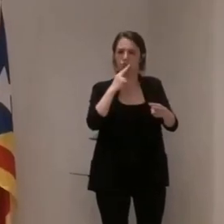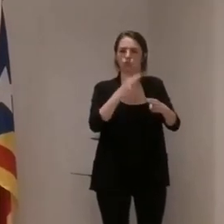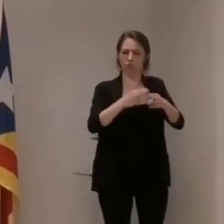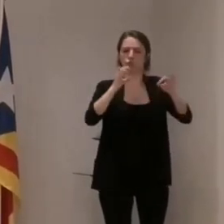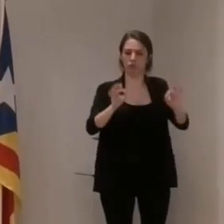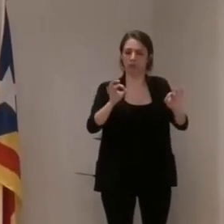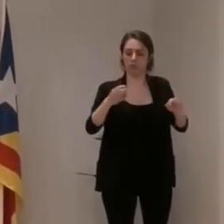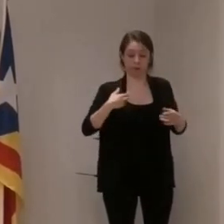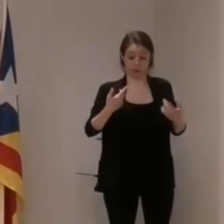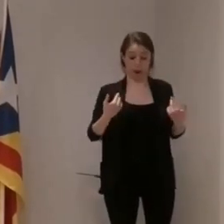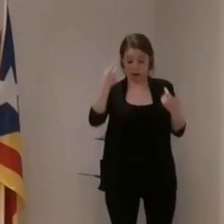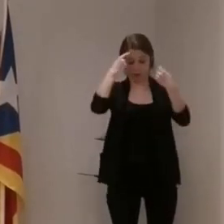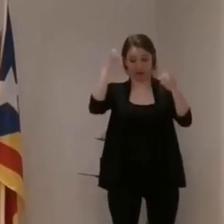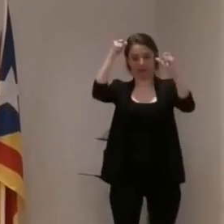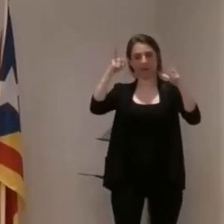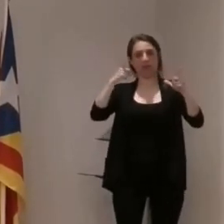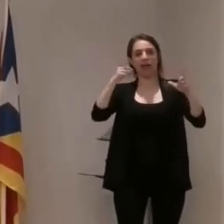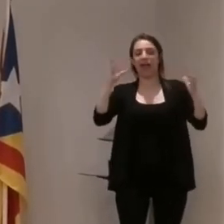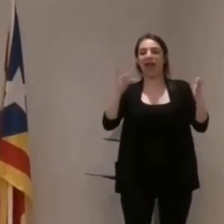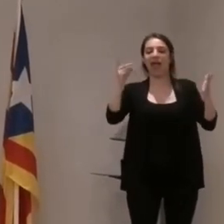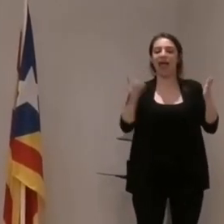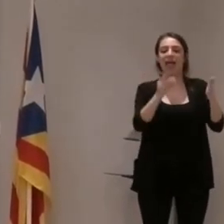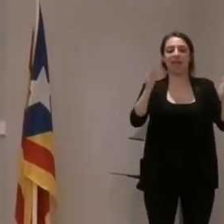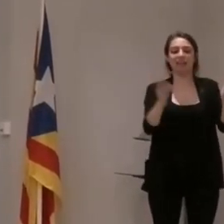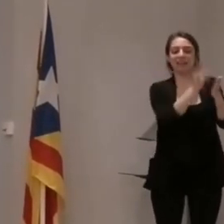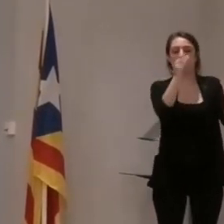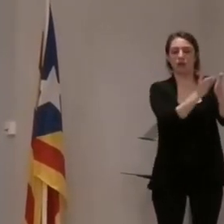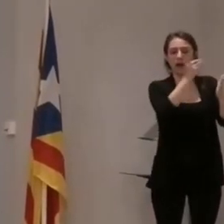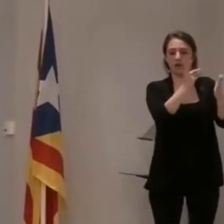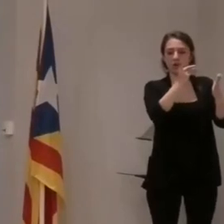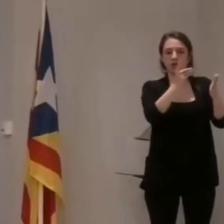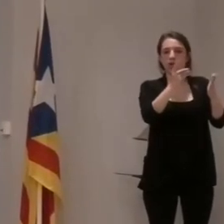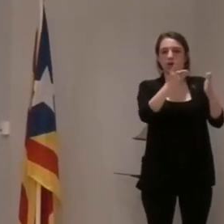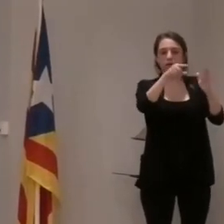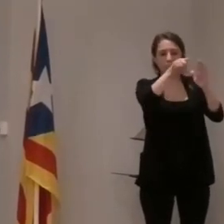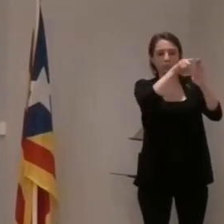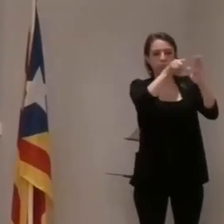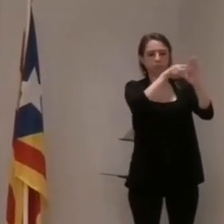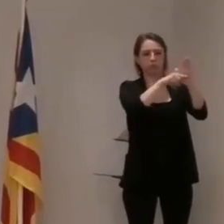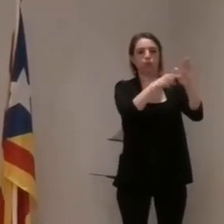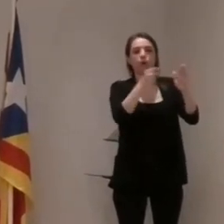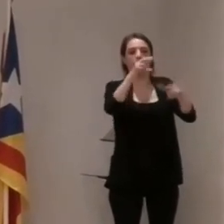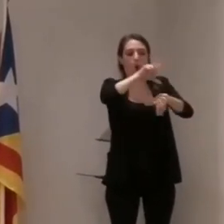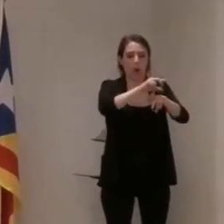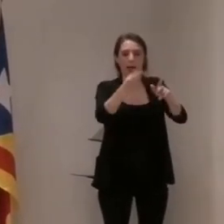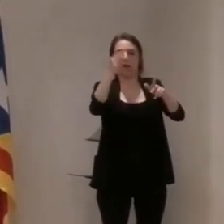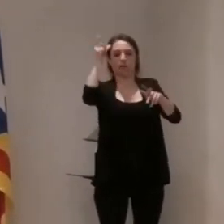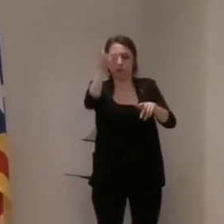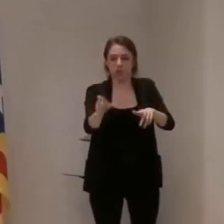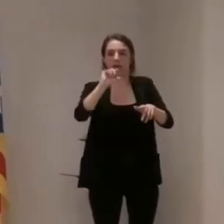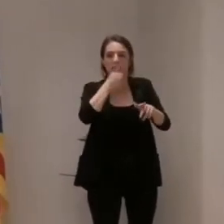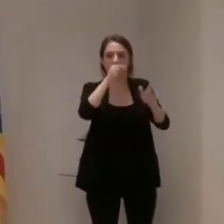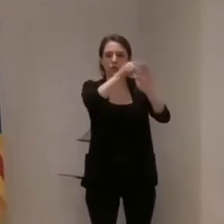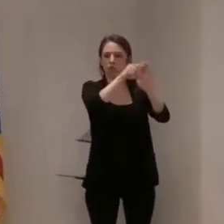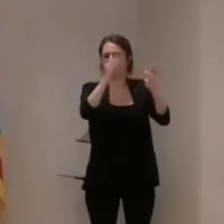farem una enciclopèdia explicant tot el que passava Via Laietana dia per dia, hora per hora, persona per persona, amb tots els noms. Però tirarem